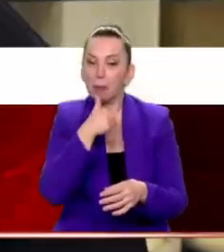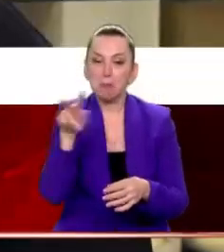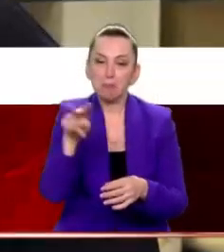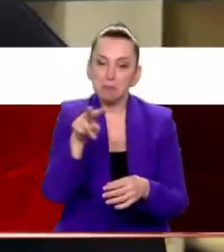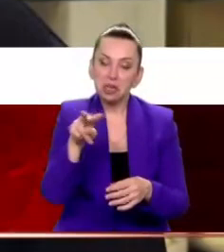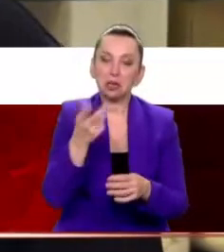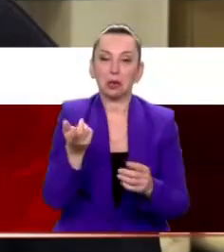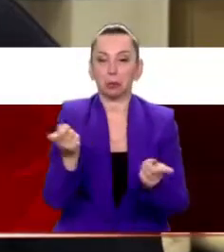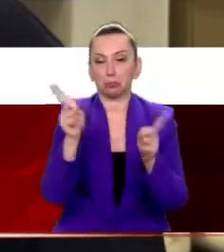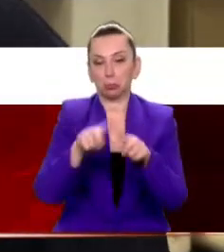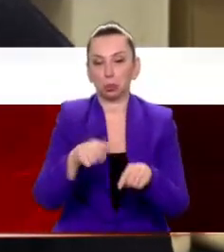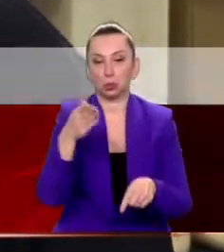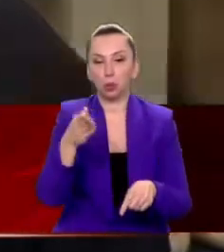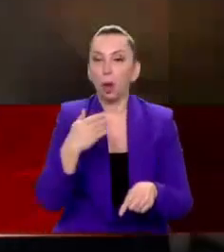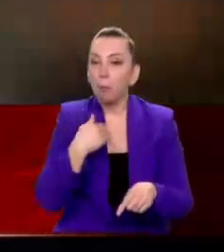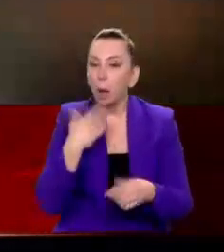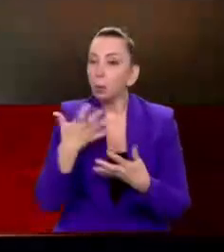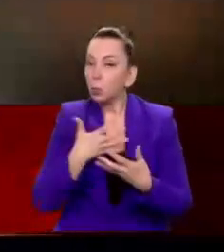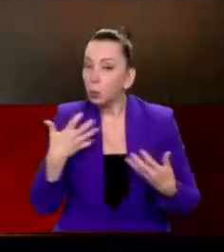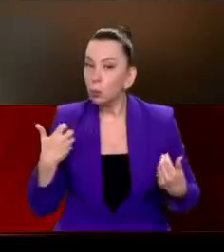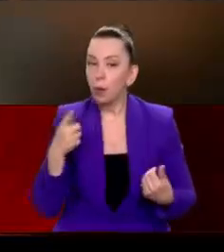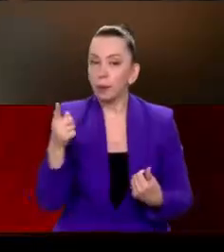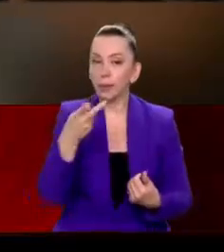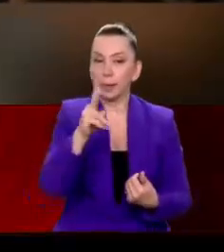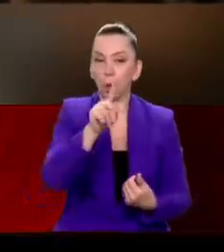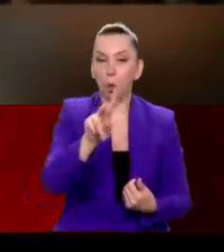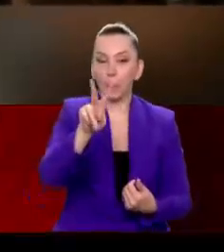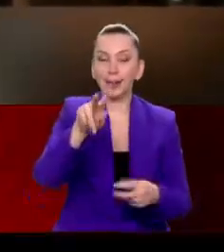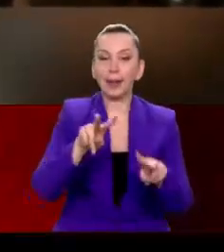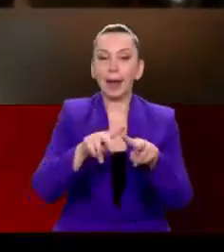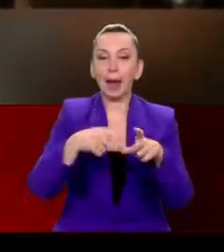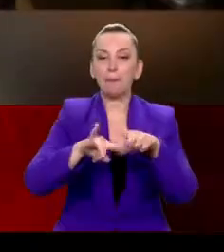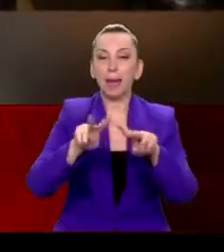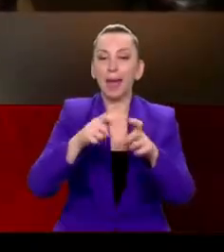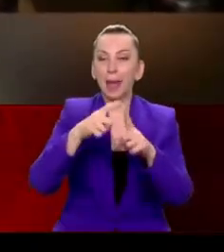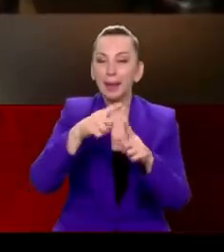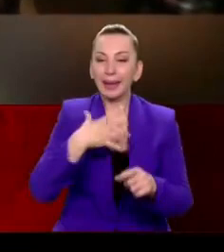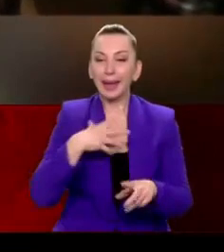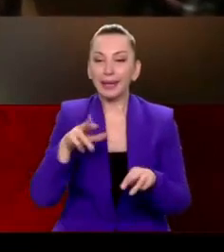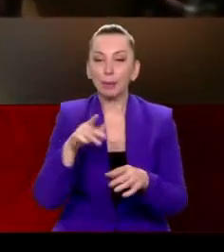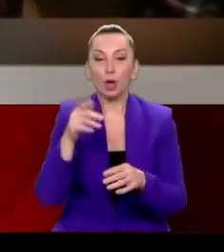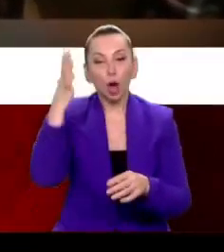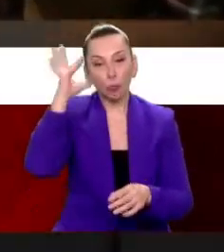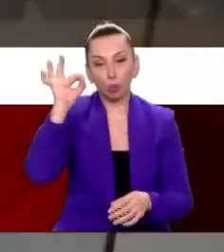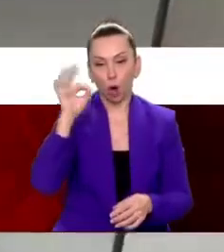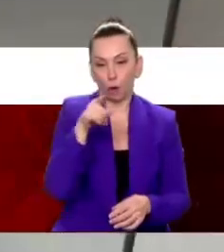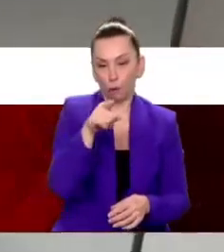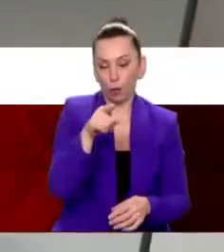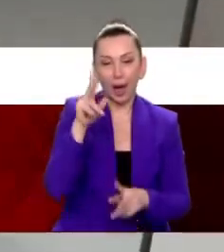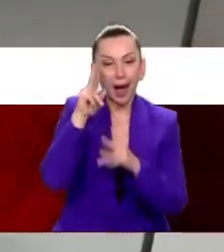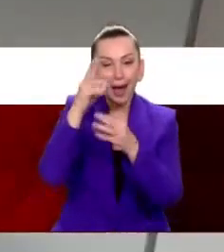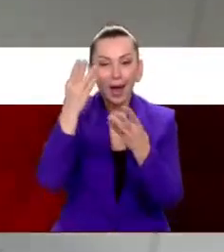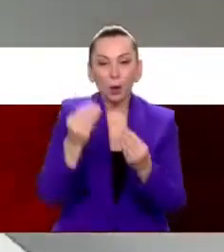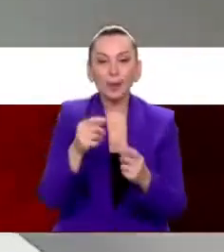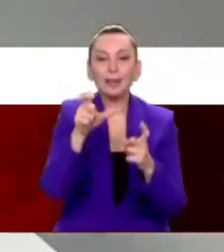bilimine kariyerlerine güvenerek iddiasına göre 2017'de Mehmet Ersoy ve kendi gibi Profesör olan eşi fün Ersoy hayali olan